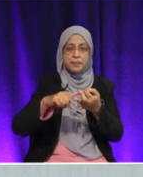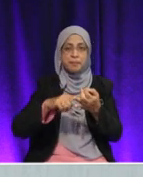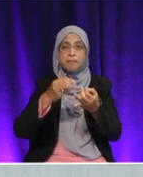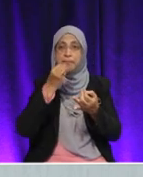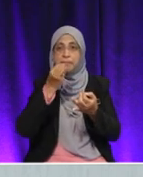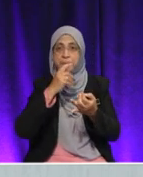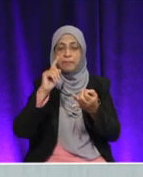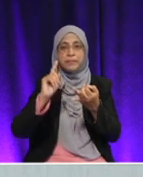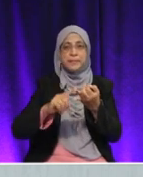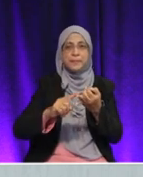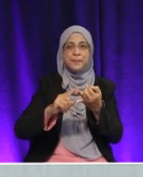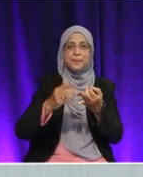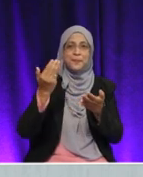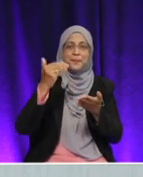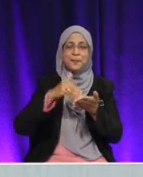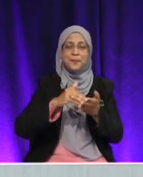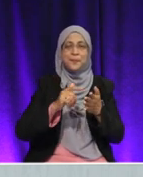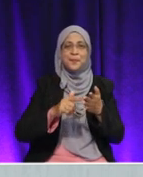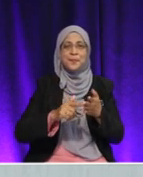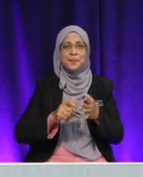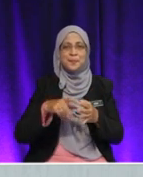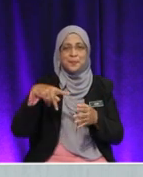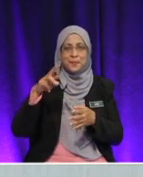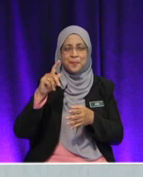beli terima dalam situasi tersebut oke